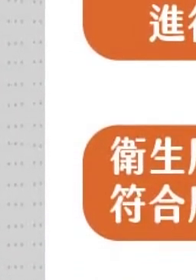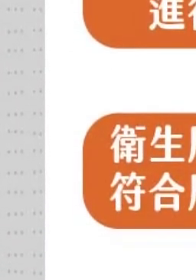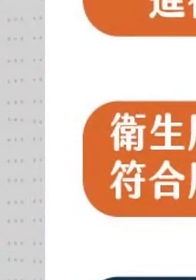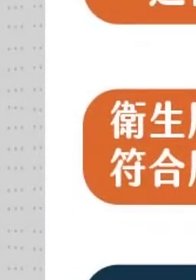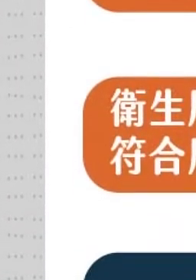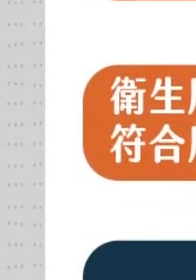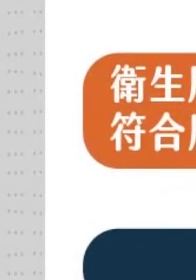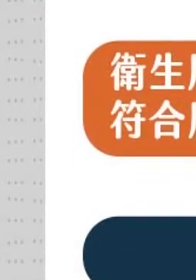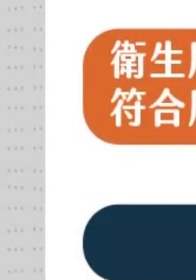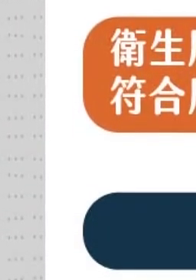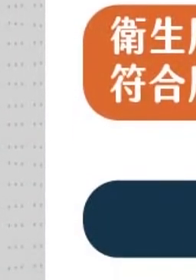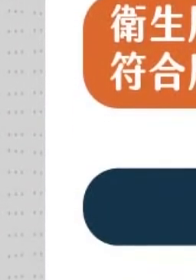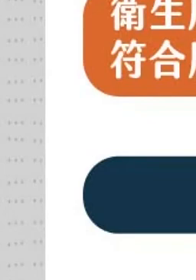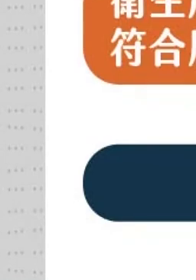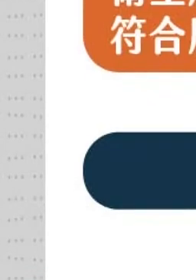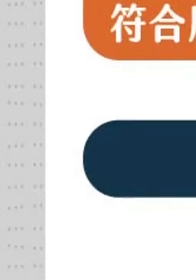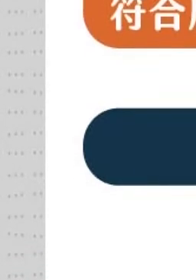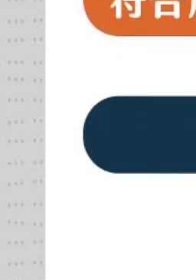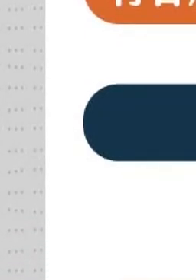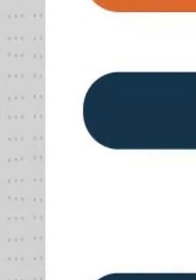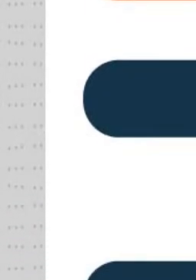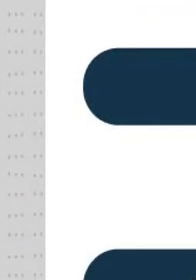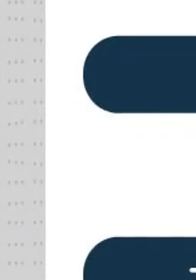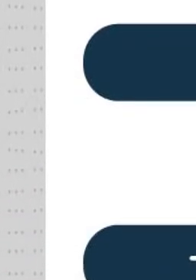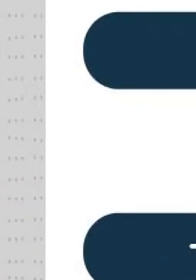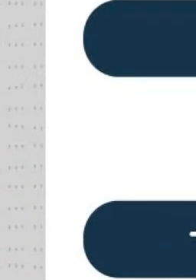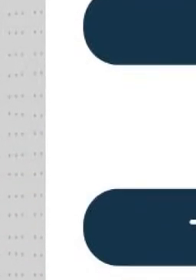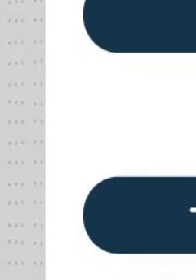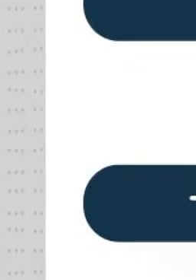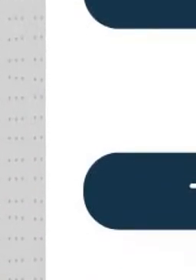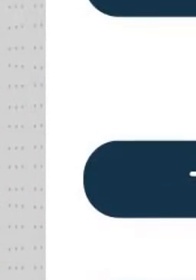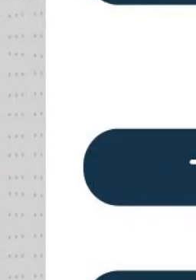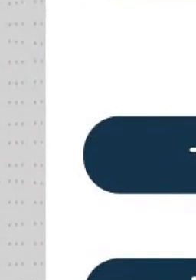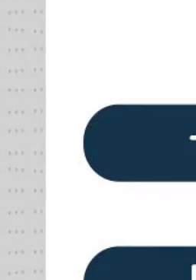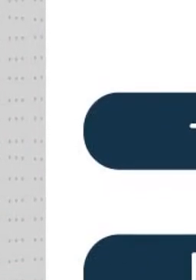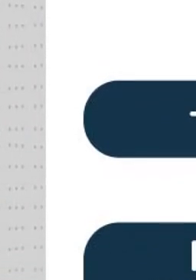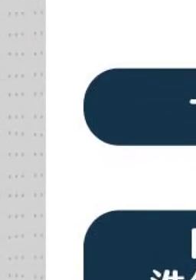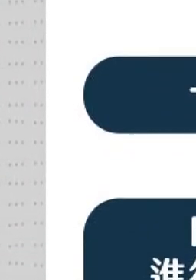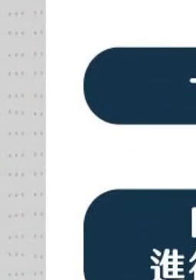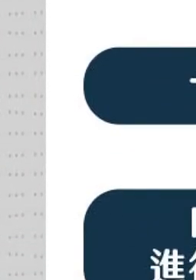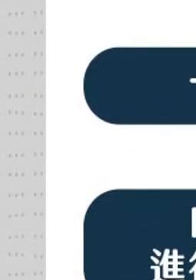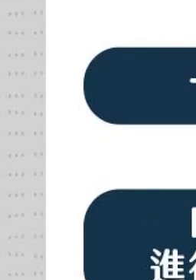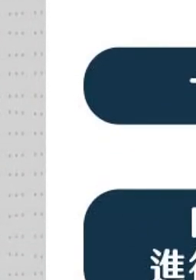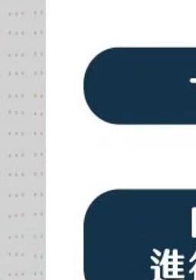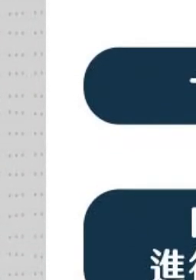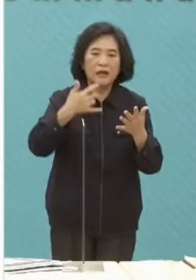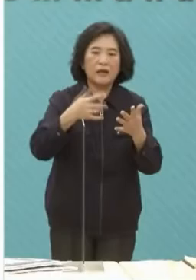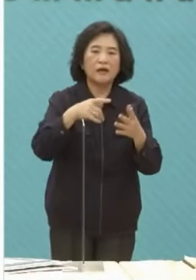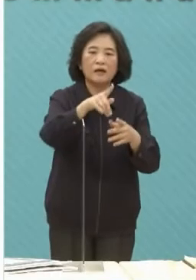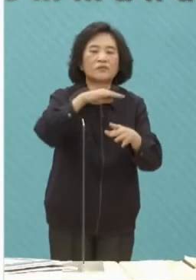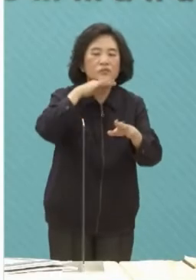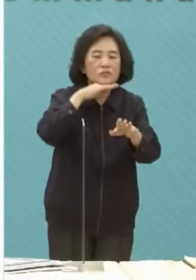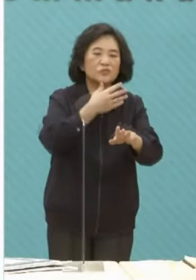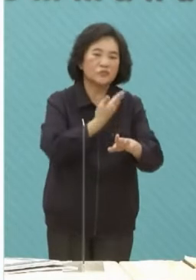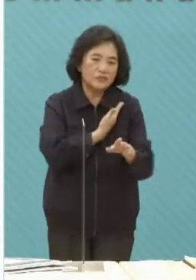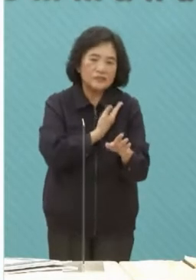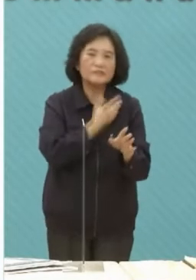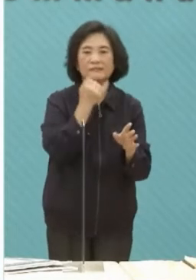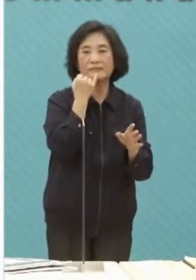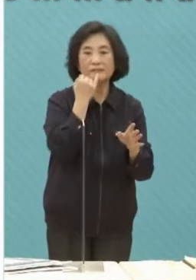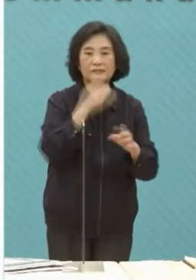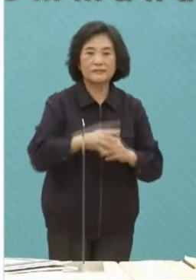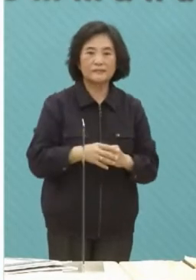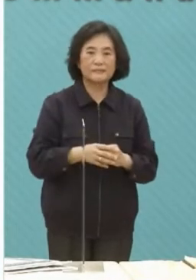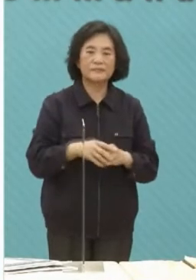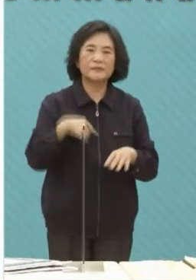众进线大多会问的题目回答。 有时候可能电话没有办法那么顺利的打接到的话，也请大家耐心等候。